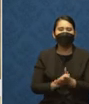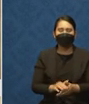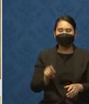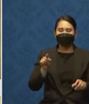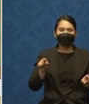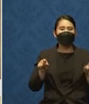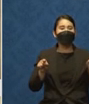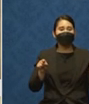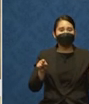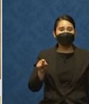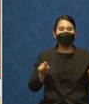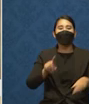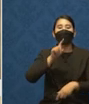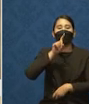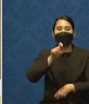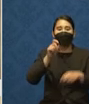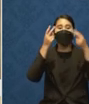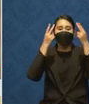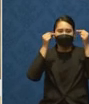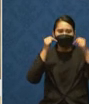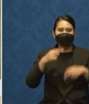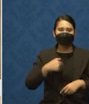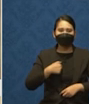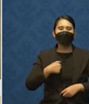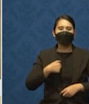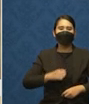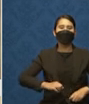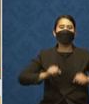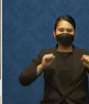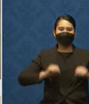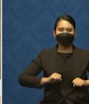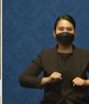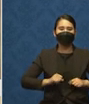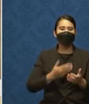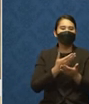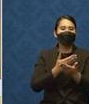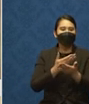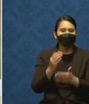เนี่ยคนเป็นนายกรัฐมนตรีต้องตัดสินใจครับว่าคุ